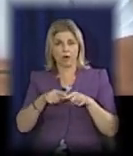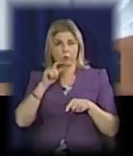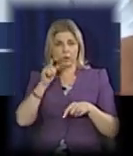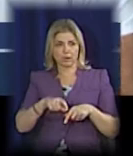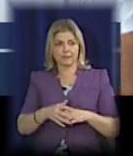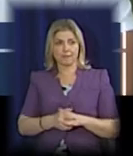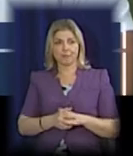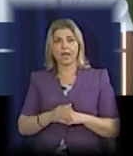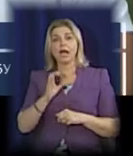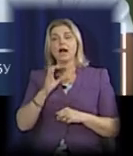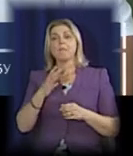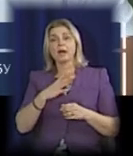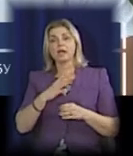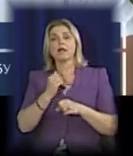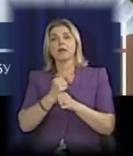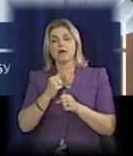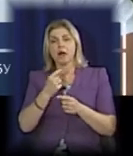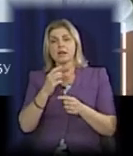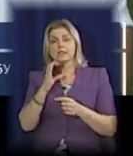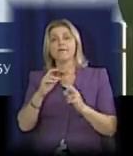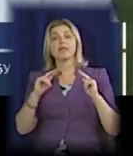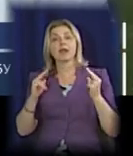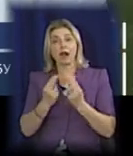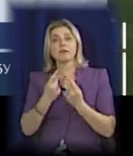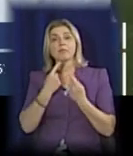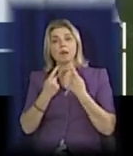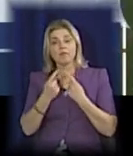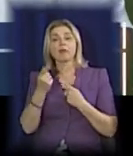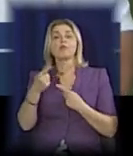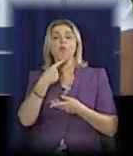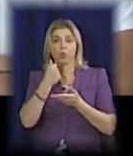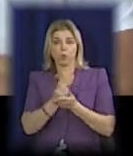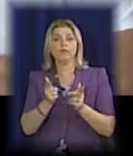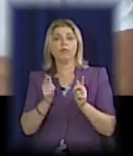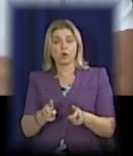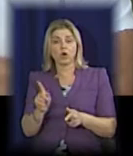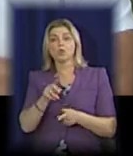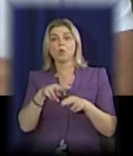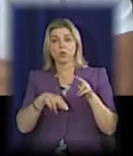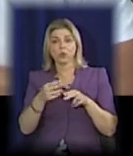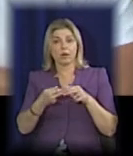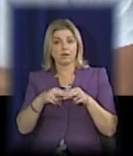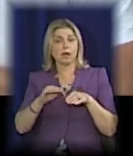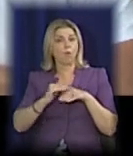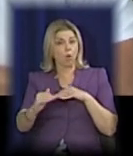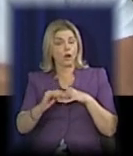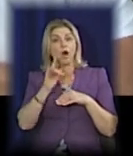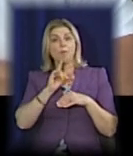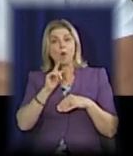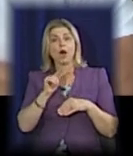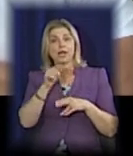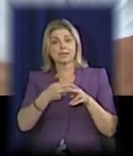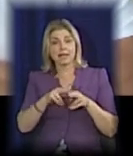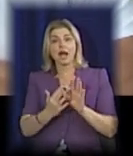Власне, з федерацією були проведені перемовини, і вони нам узгодили, що ми будуємо це поле, і поки ми там будемо цей